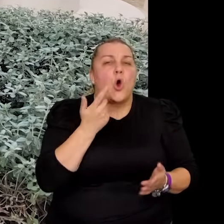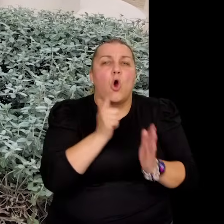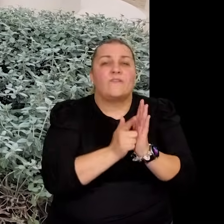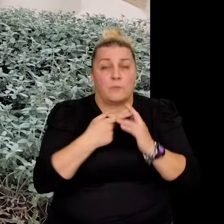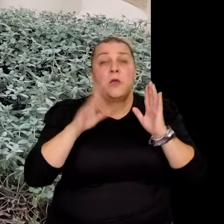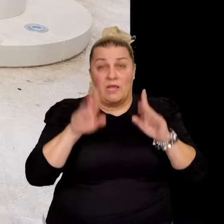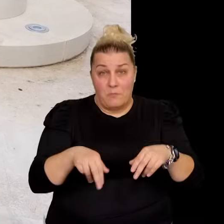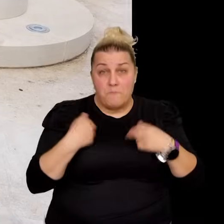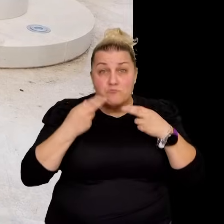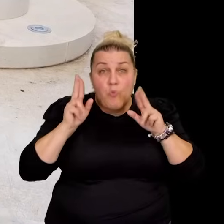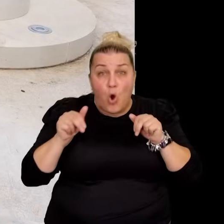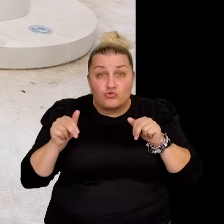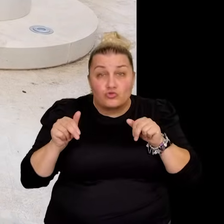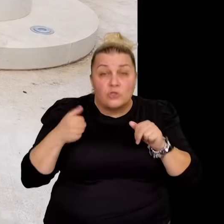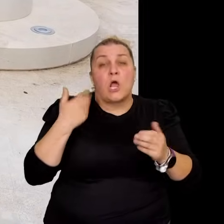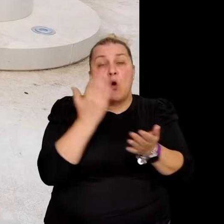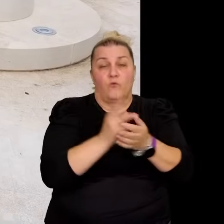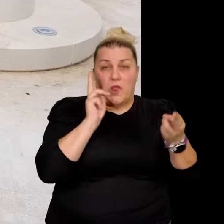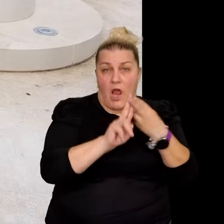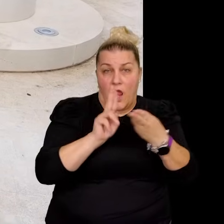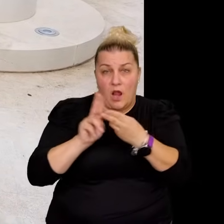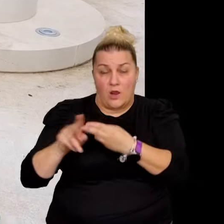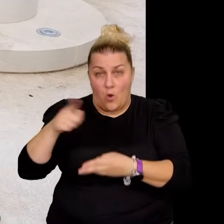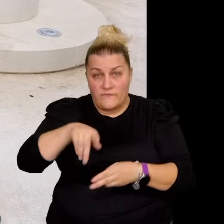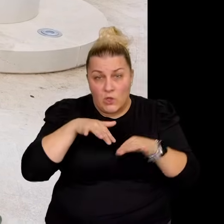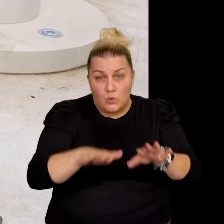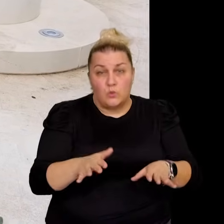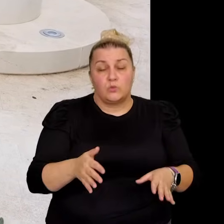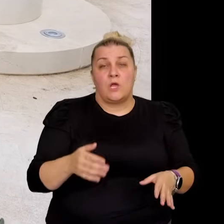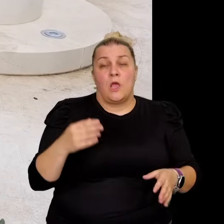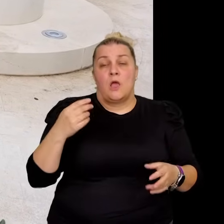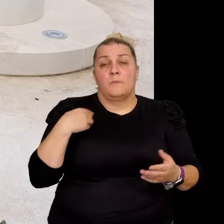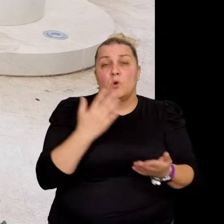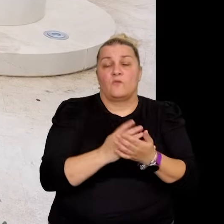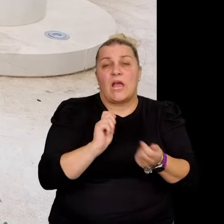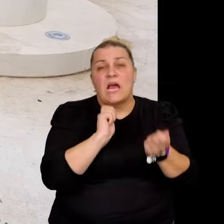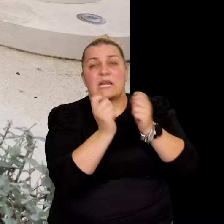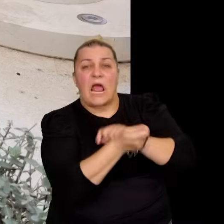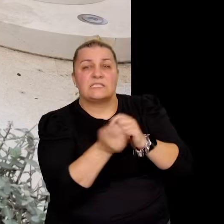mogućnost i viđam se s tim ljudima i razmjenjujemo